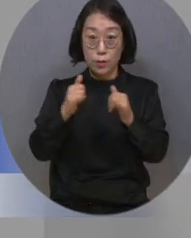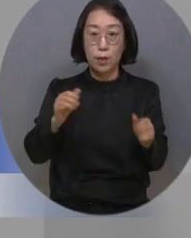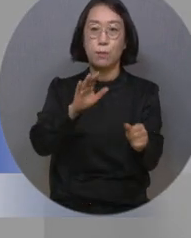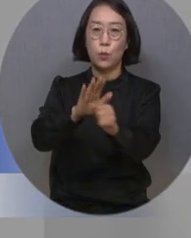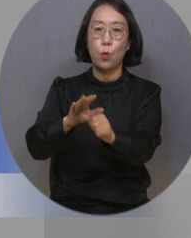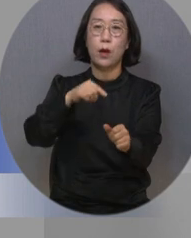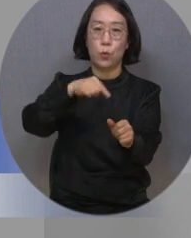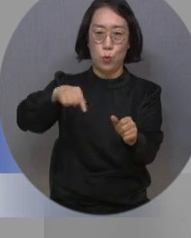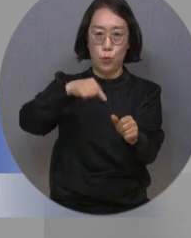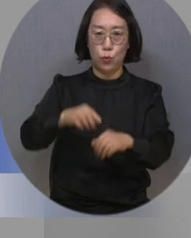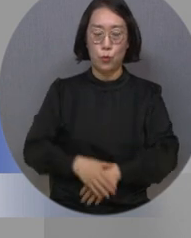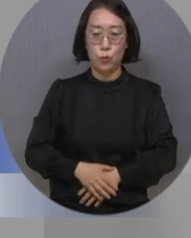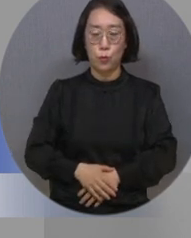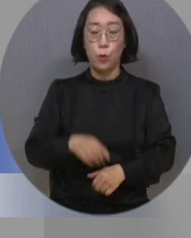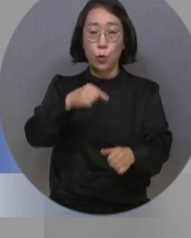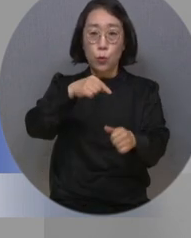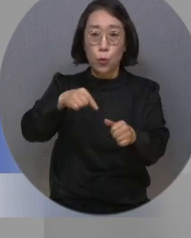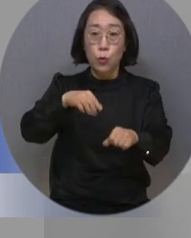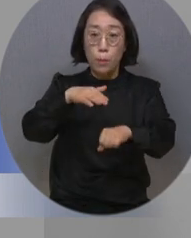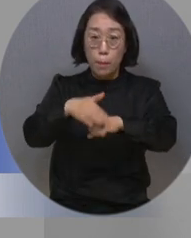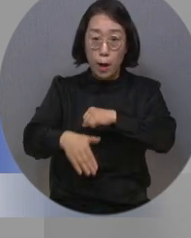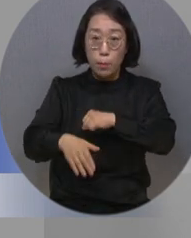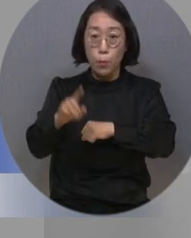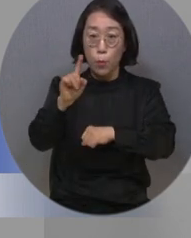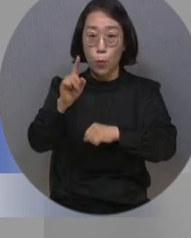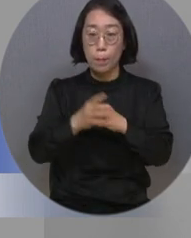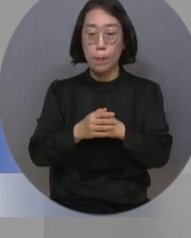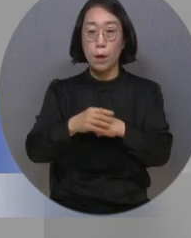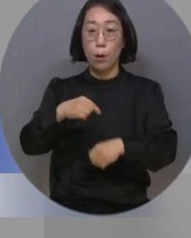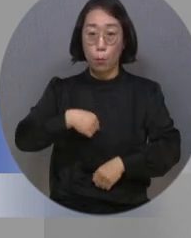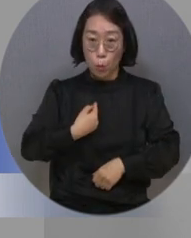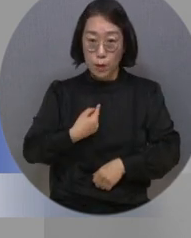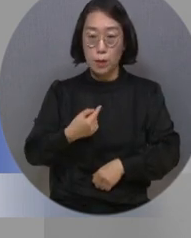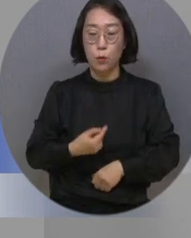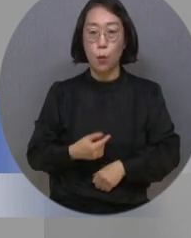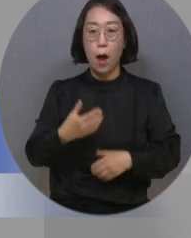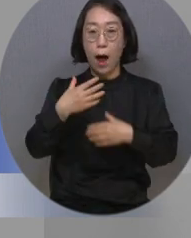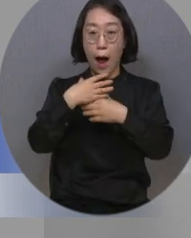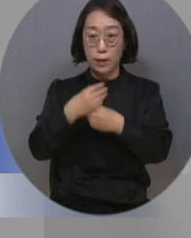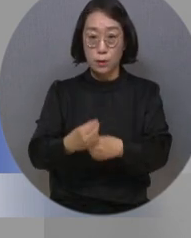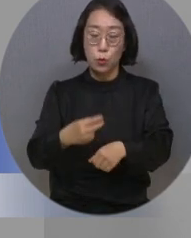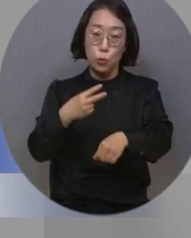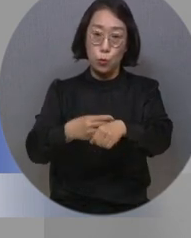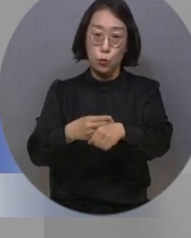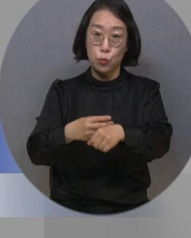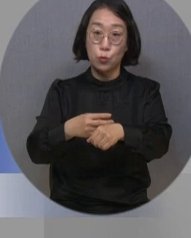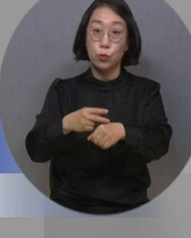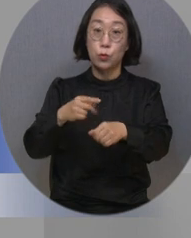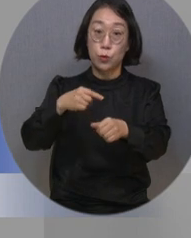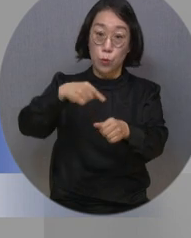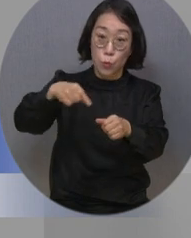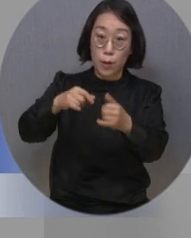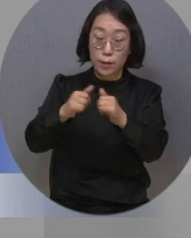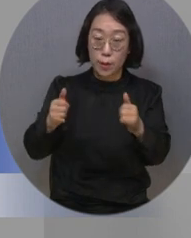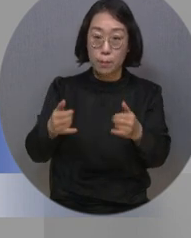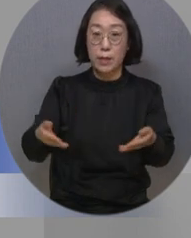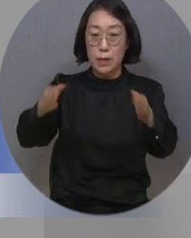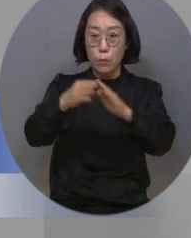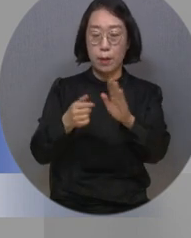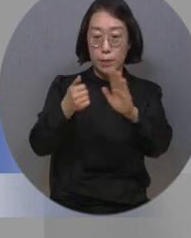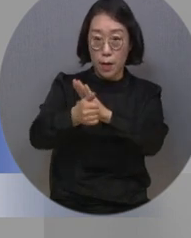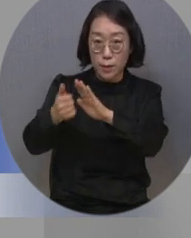이번 교육은 교통사고 장애인 당사자나 교통안전교육 전문가가 기관을 찾아가는